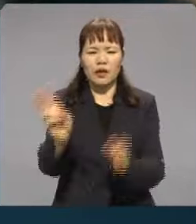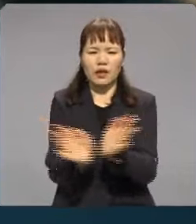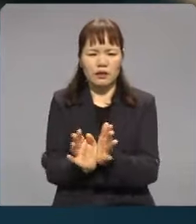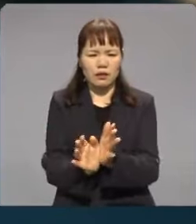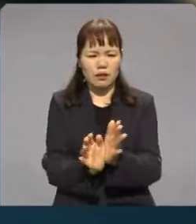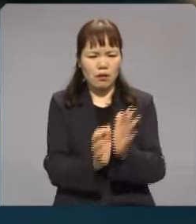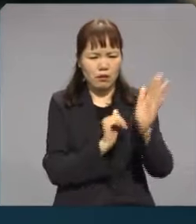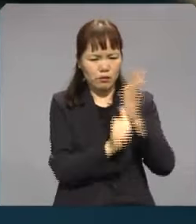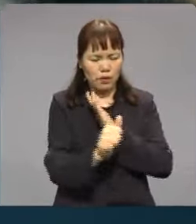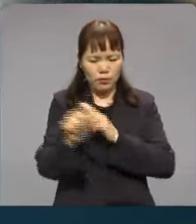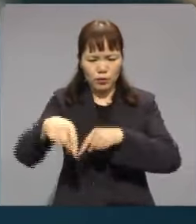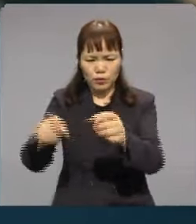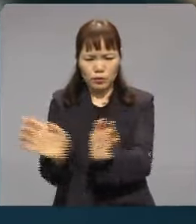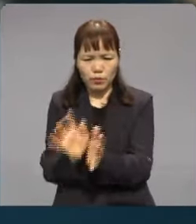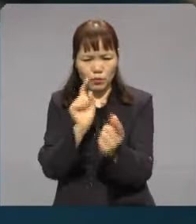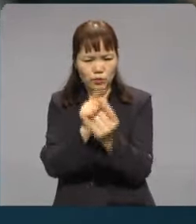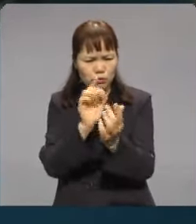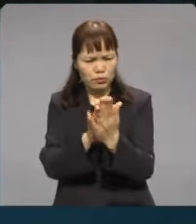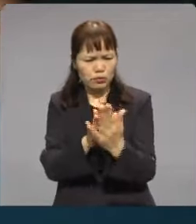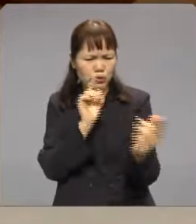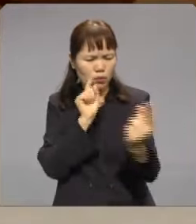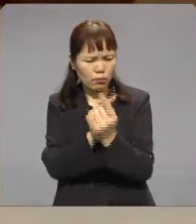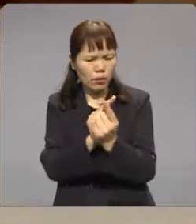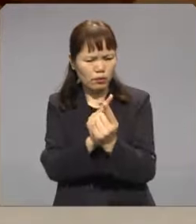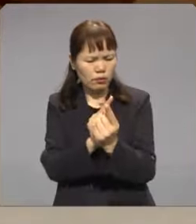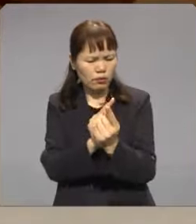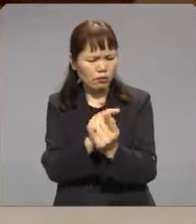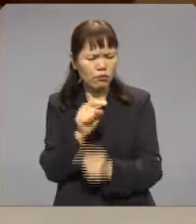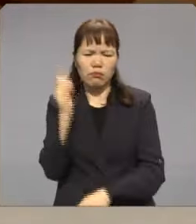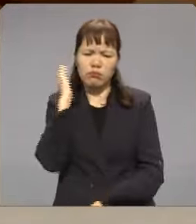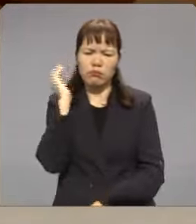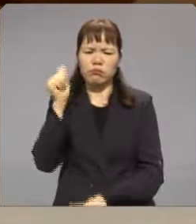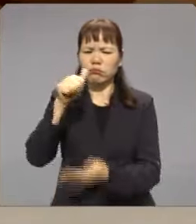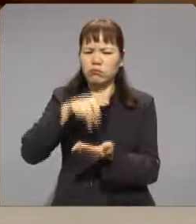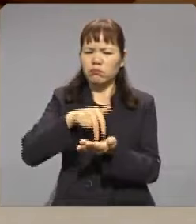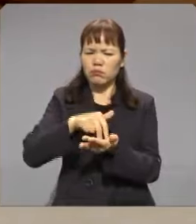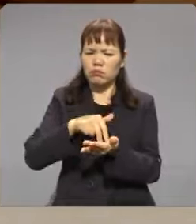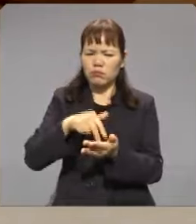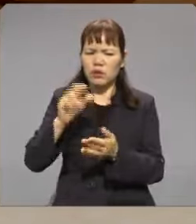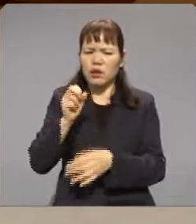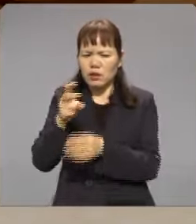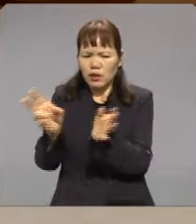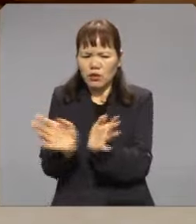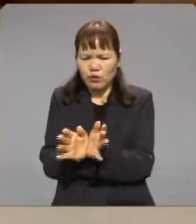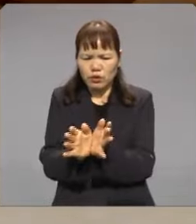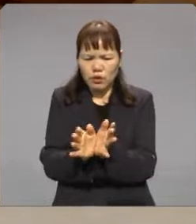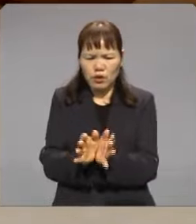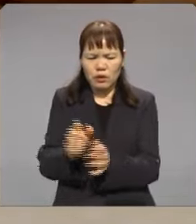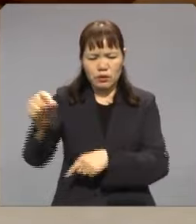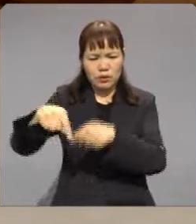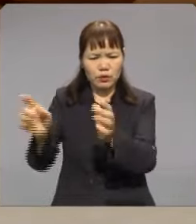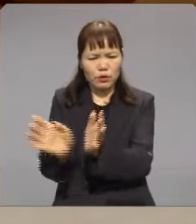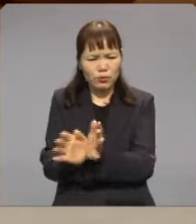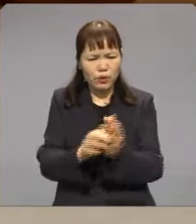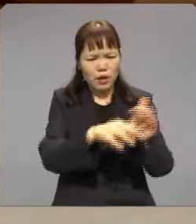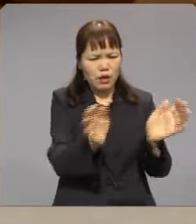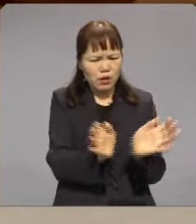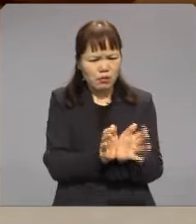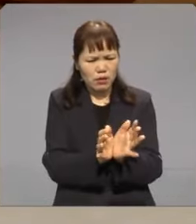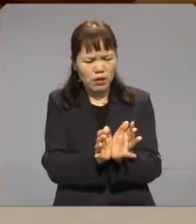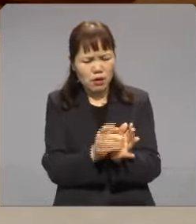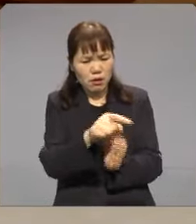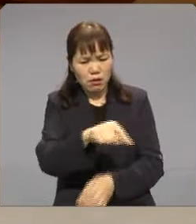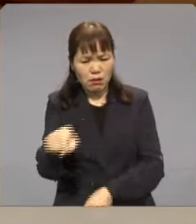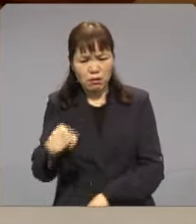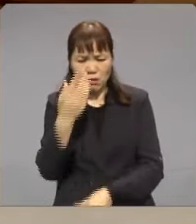지도부를 직접 상대한다는 것은 대통령으로서 집권 여당의 지도부와 또